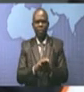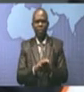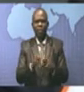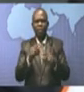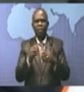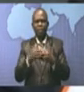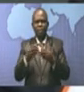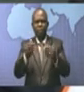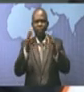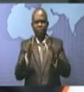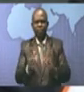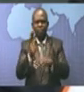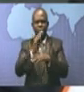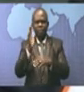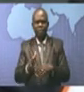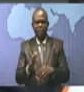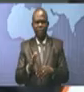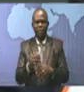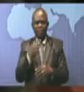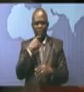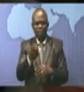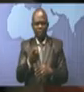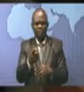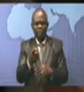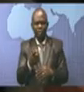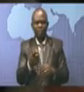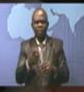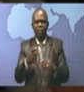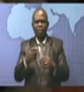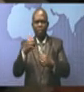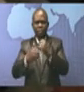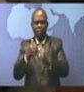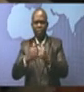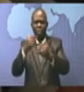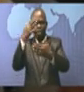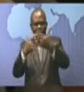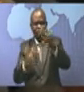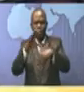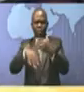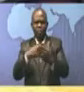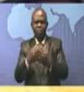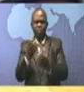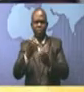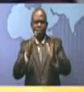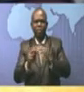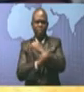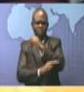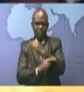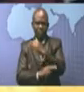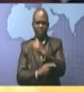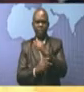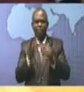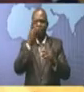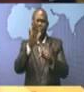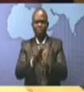une façon de limiter le gaspillage de la récolte. Pour toutes ces préoccupations des commerçants de la ville d'Ngozi, Aimé Laurentine et